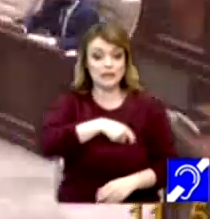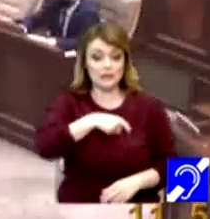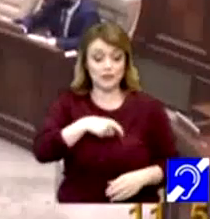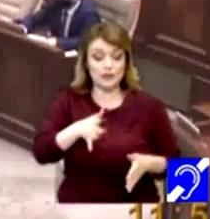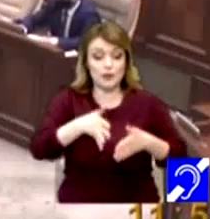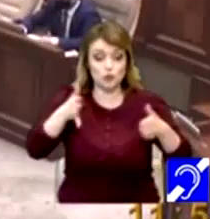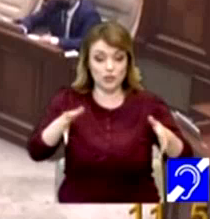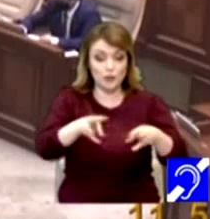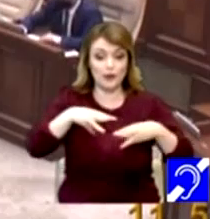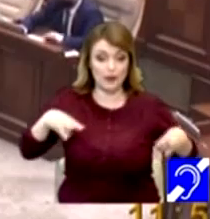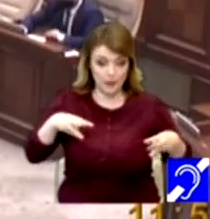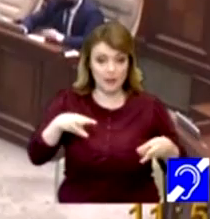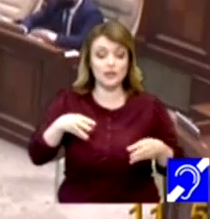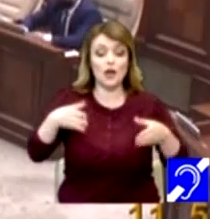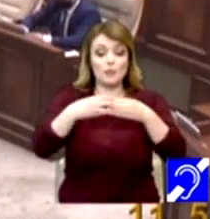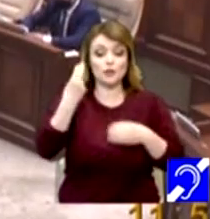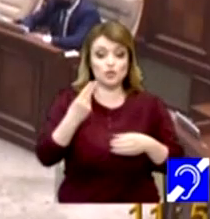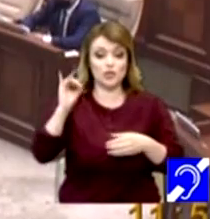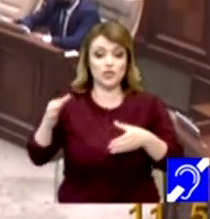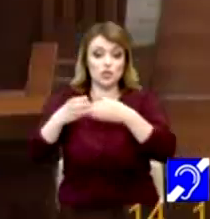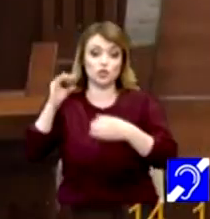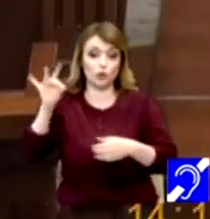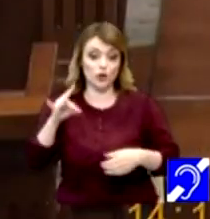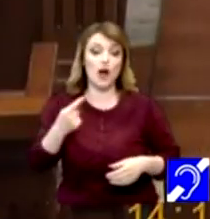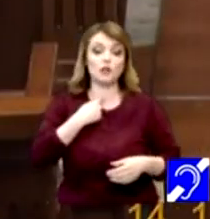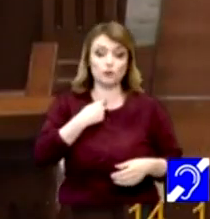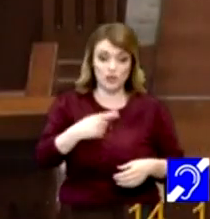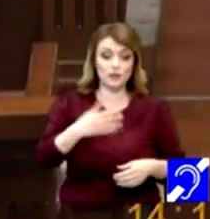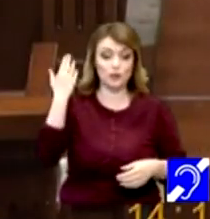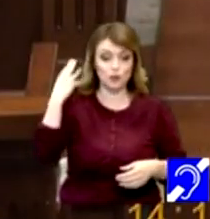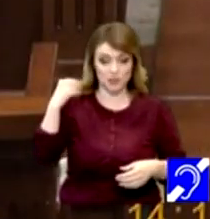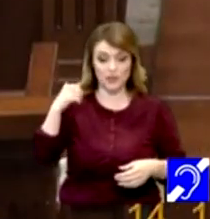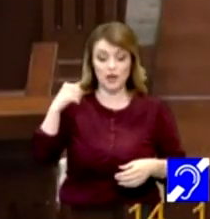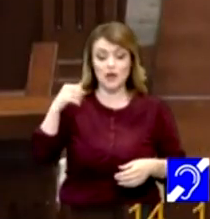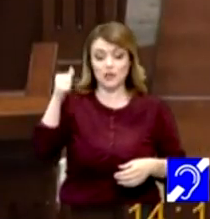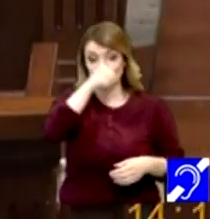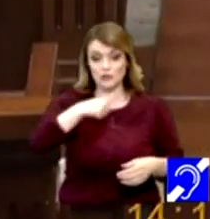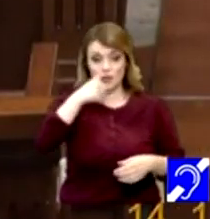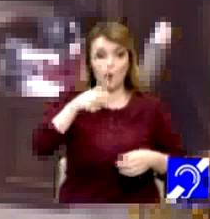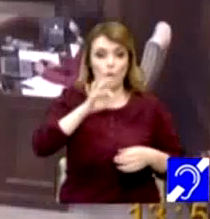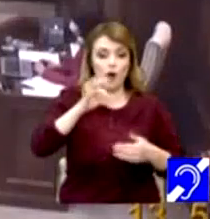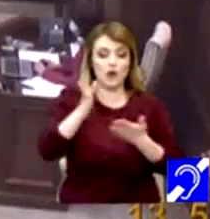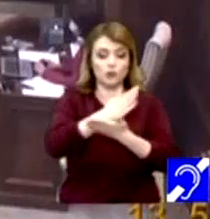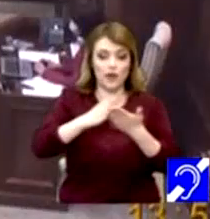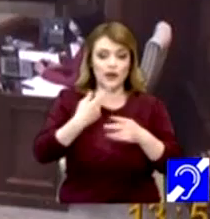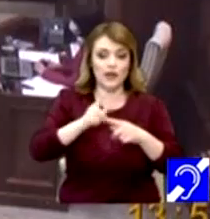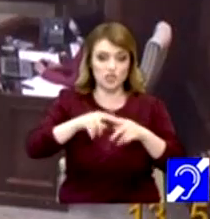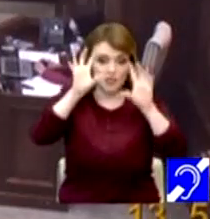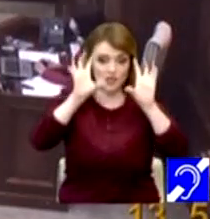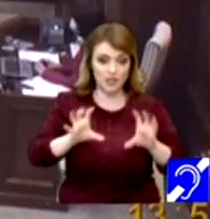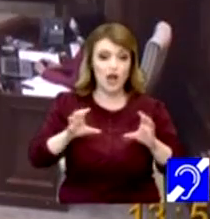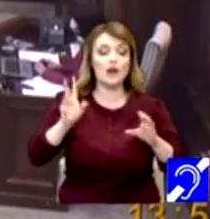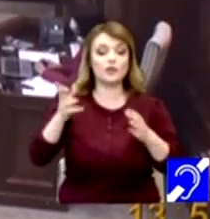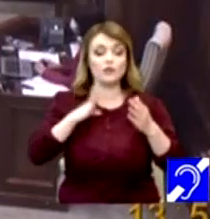Deputații din majoritatea parlamentară PSRM Meșor au votat la finalul sesiunii trecute abrogarea legii miliardului, care a fost ulterior